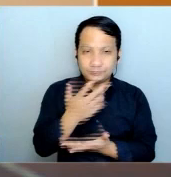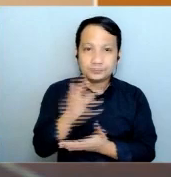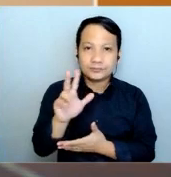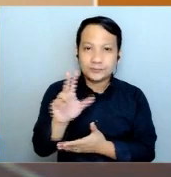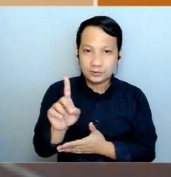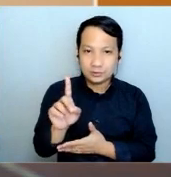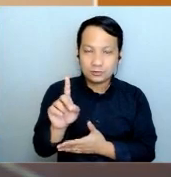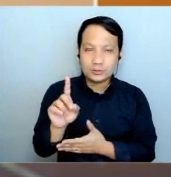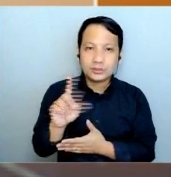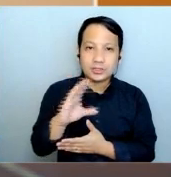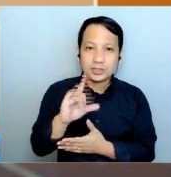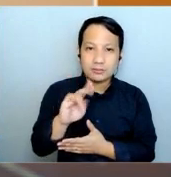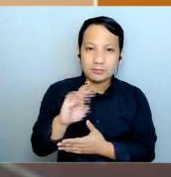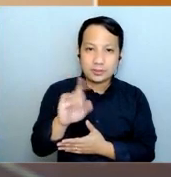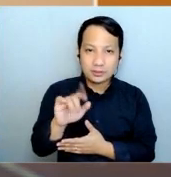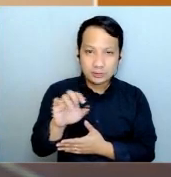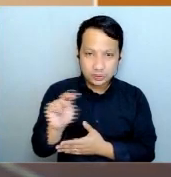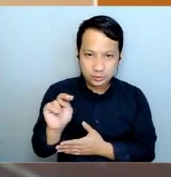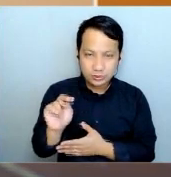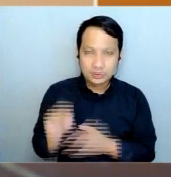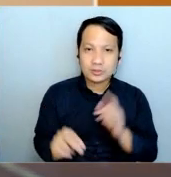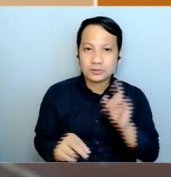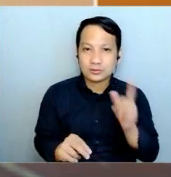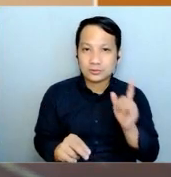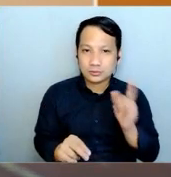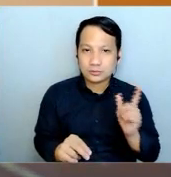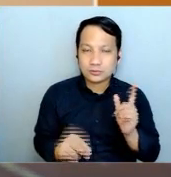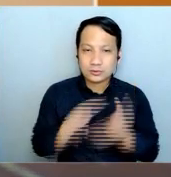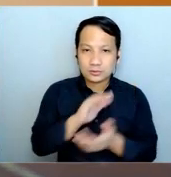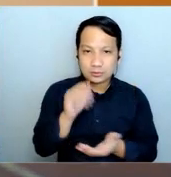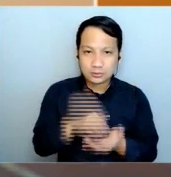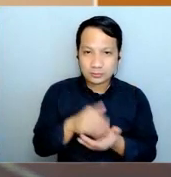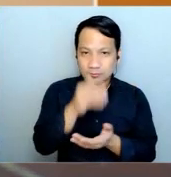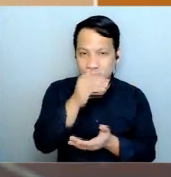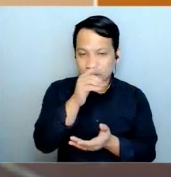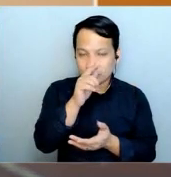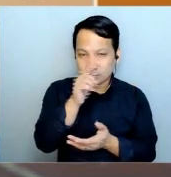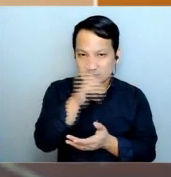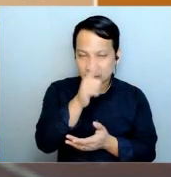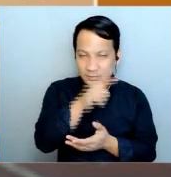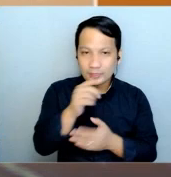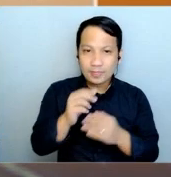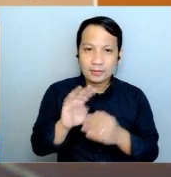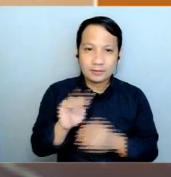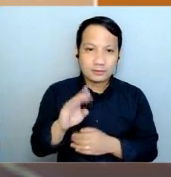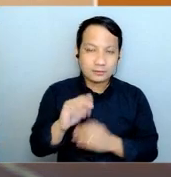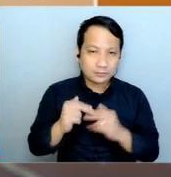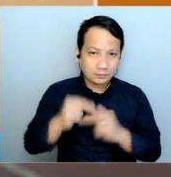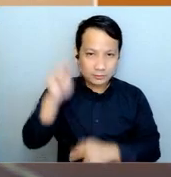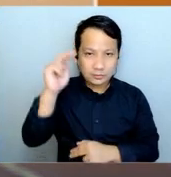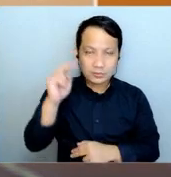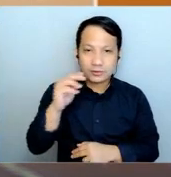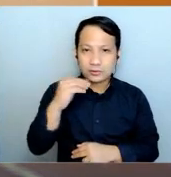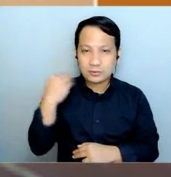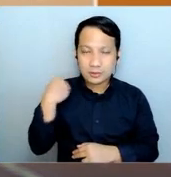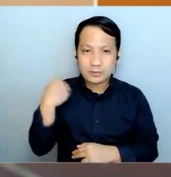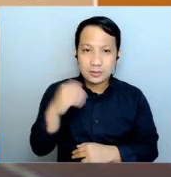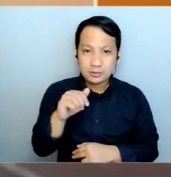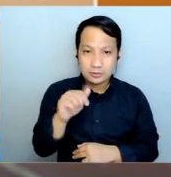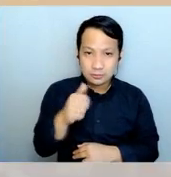Calabar Zone, 20 sa Central Luzon, 14 sa Northern Mindanao at 10 sa Eastern